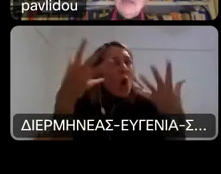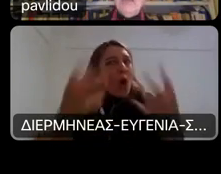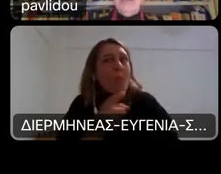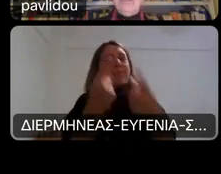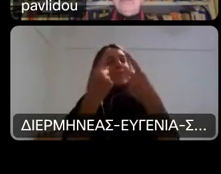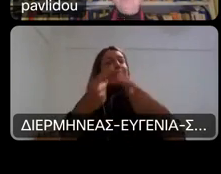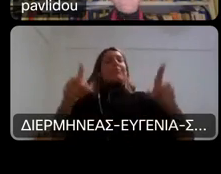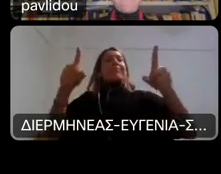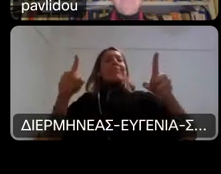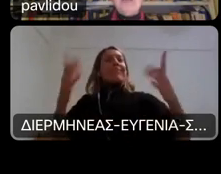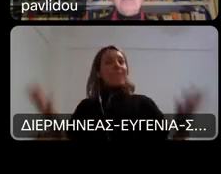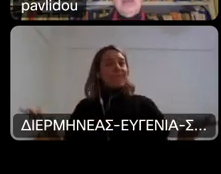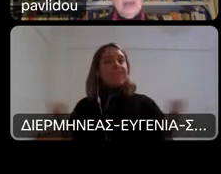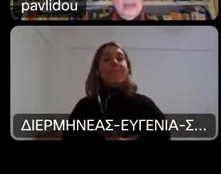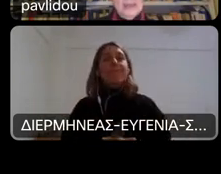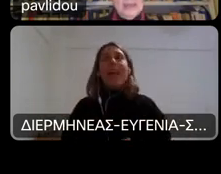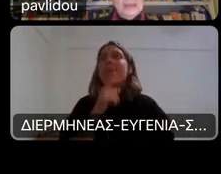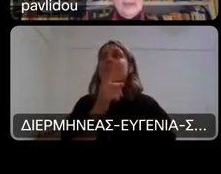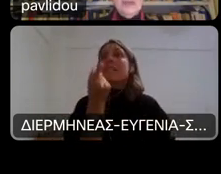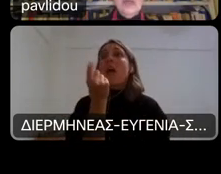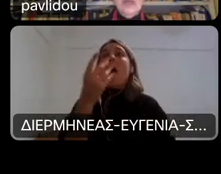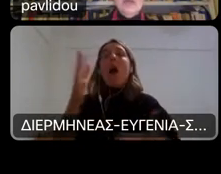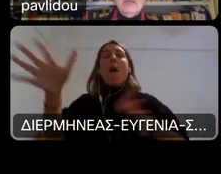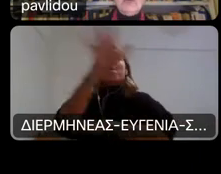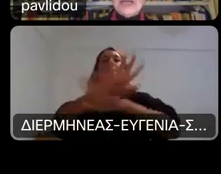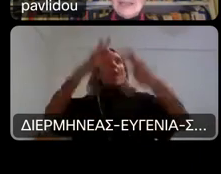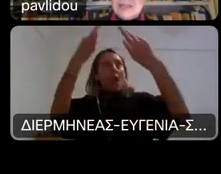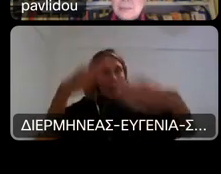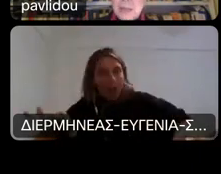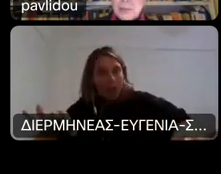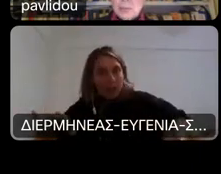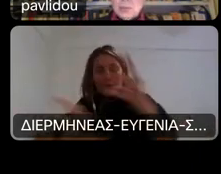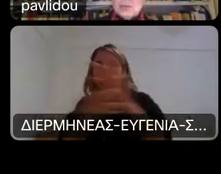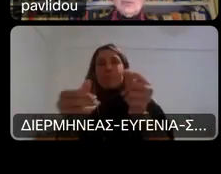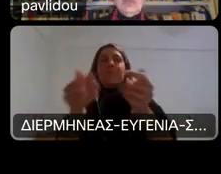και δεν διαθέτουμε καμία μαγική λύση. Προτάσεις υπάρχουν